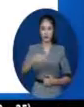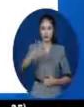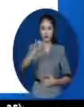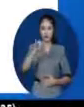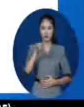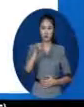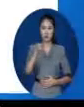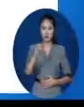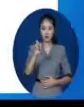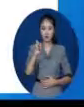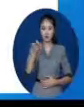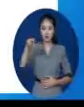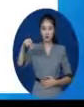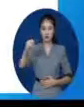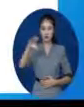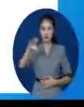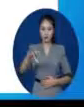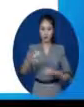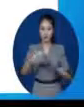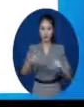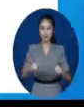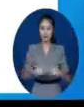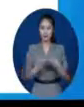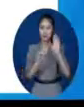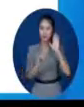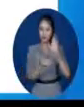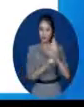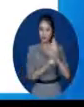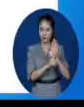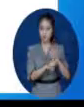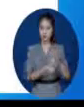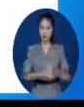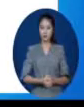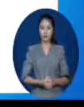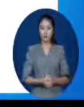주식회사 GMS에서 전기 부품 및 제품 생산직을